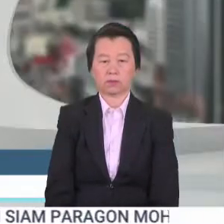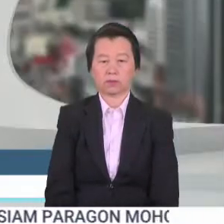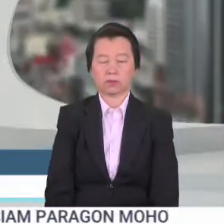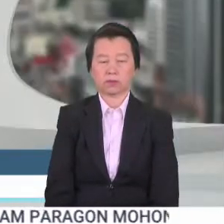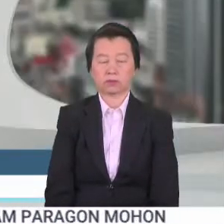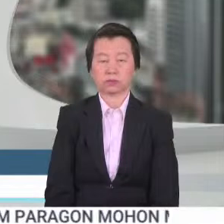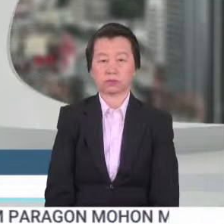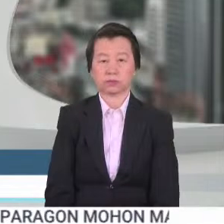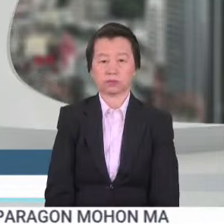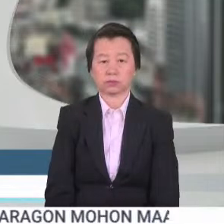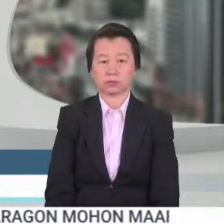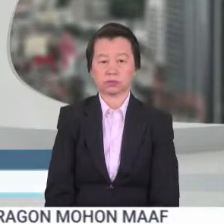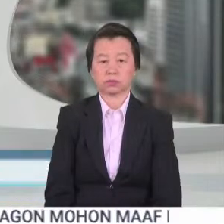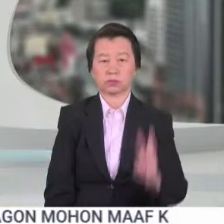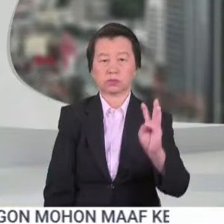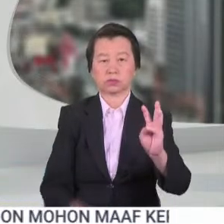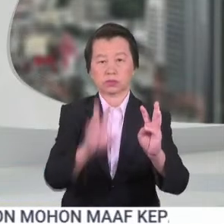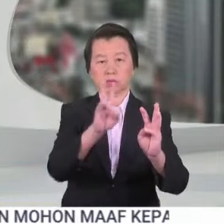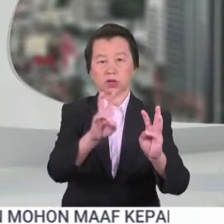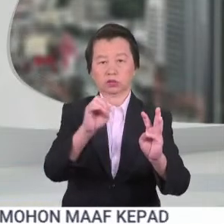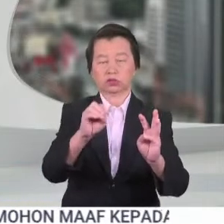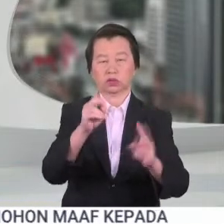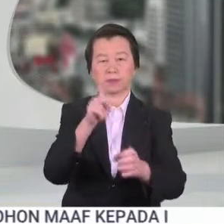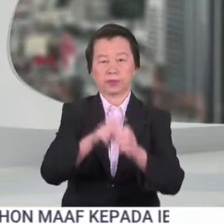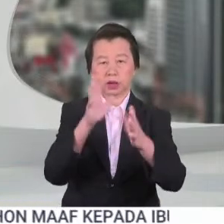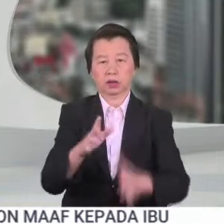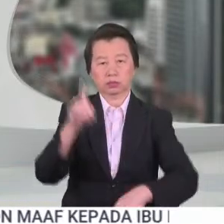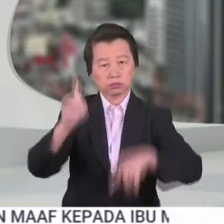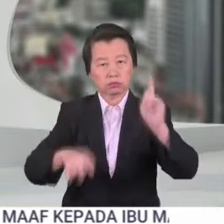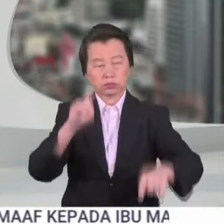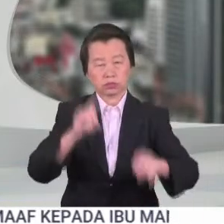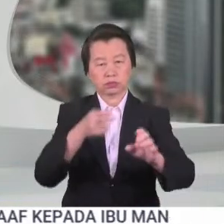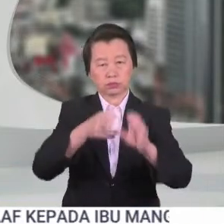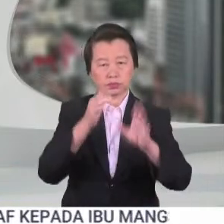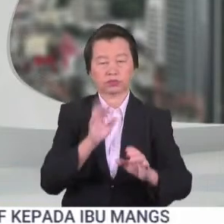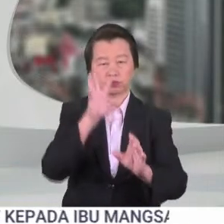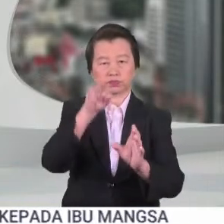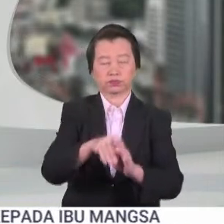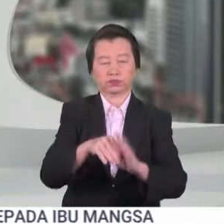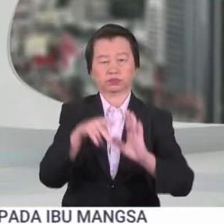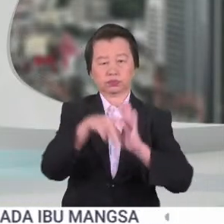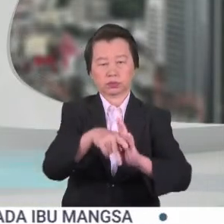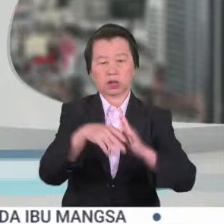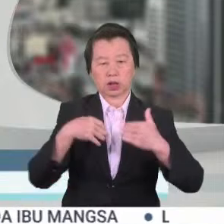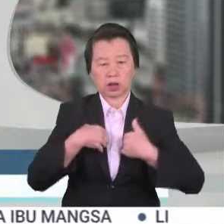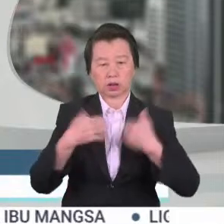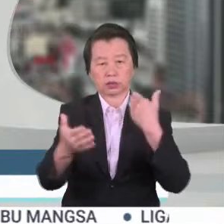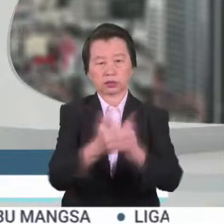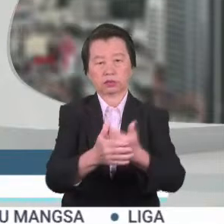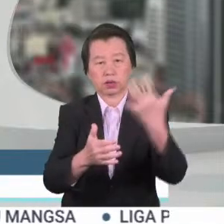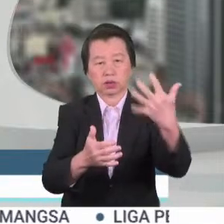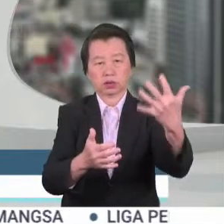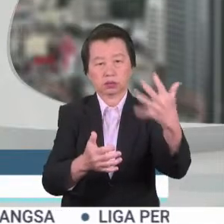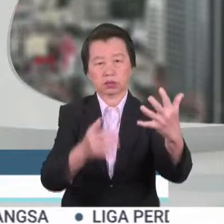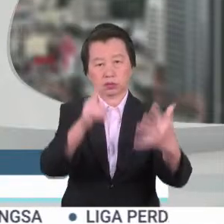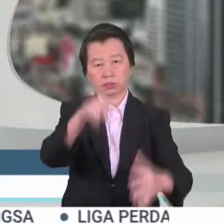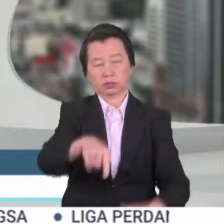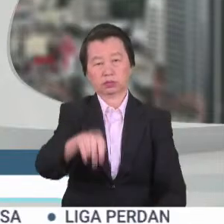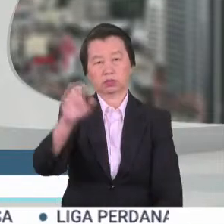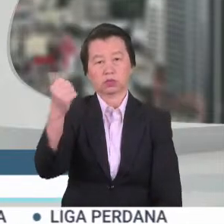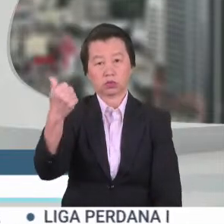ini 670 peserta dari pelbagai negara menyertai pameran seni visual yang berlangsung sehingga 15 Oktober